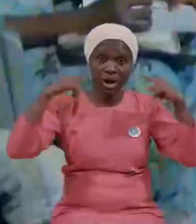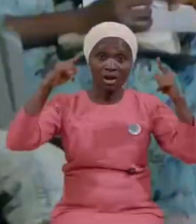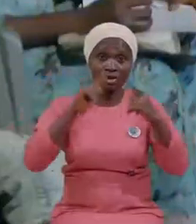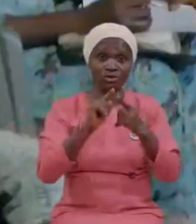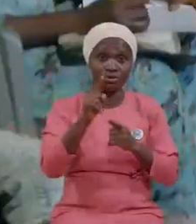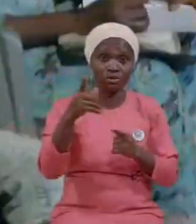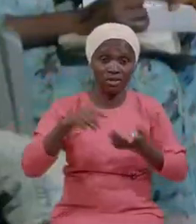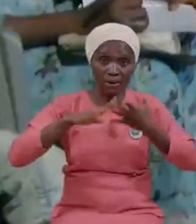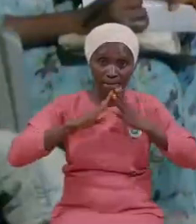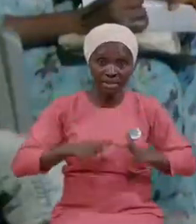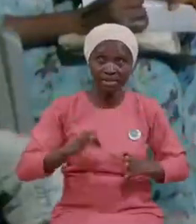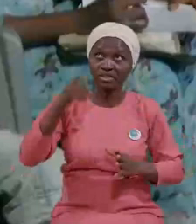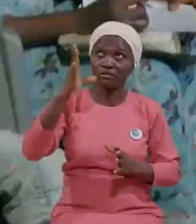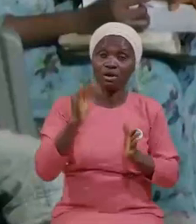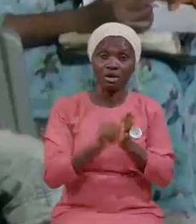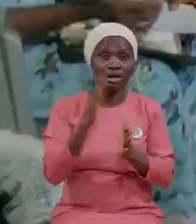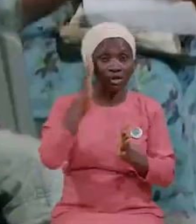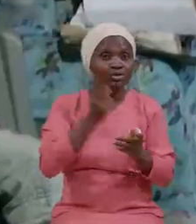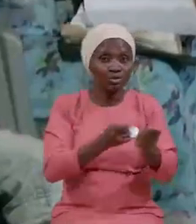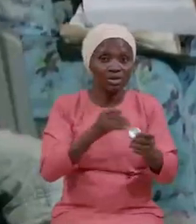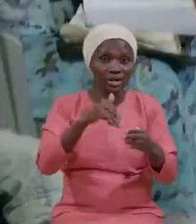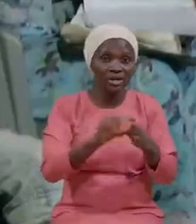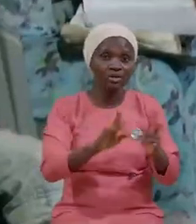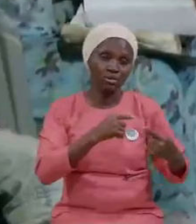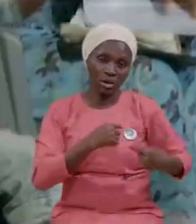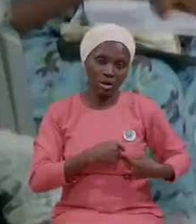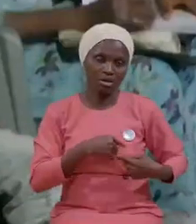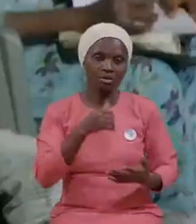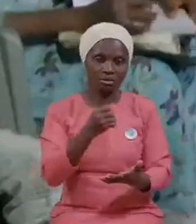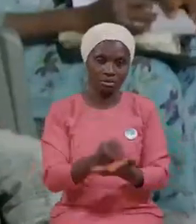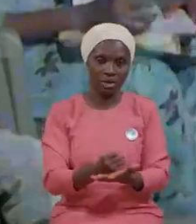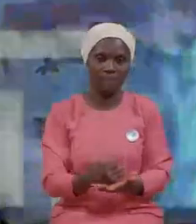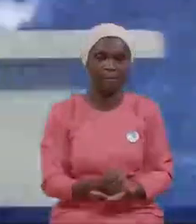la paix de Dieu qui régnera dans ton cœur.